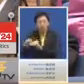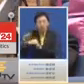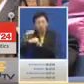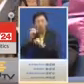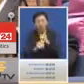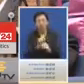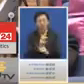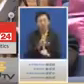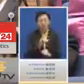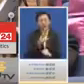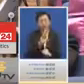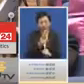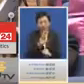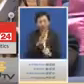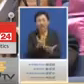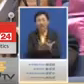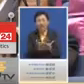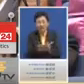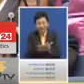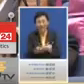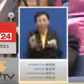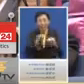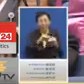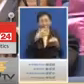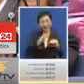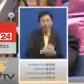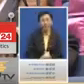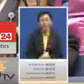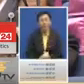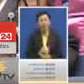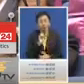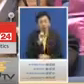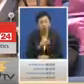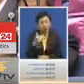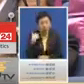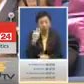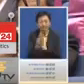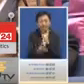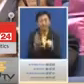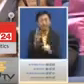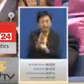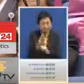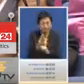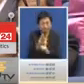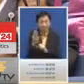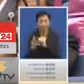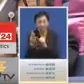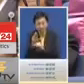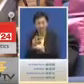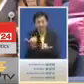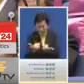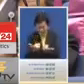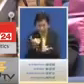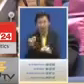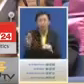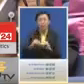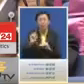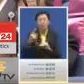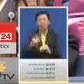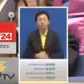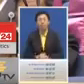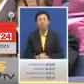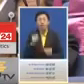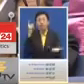59ยกขึ้นทีนึงแล้วท่านให้นโยบายเขาหรือเปล่า4ปียกครั้งหนึ่งปีนี้กำลังจะยกอีกท่